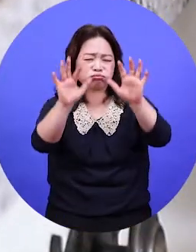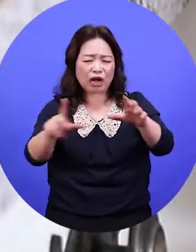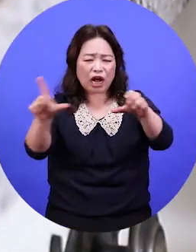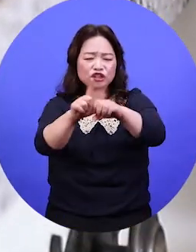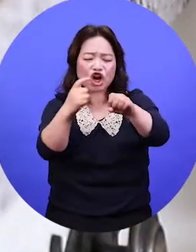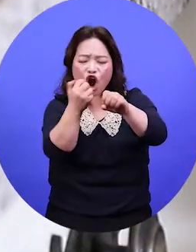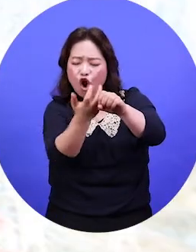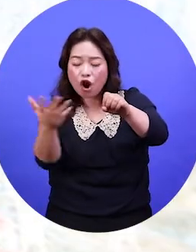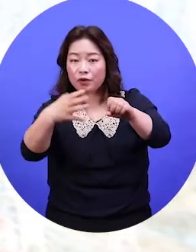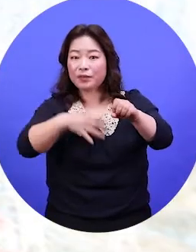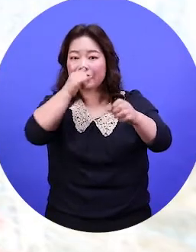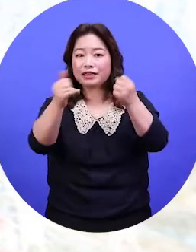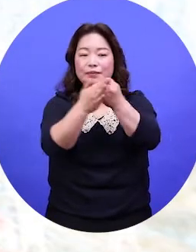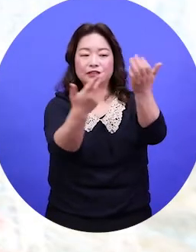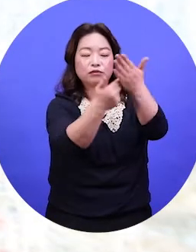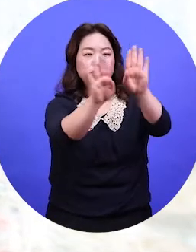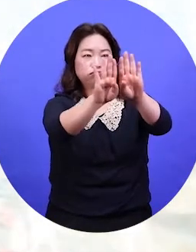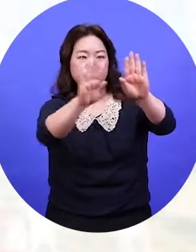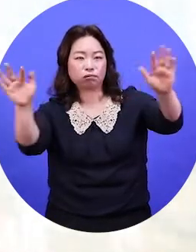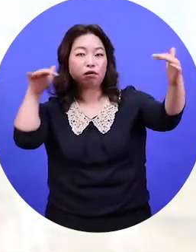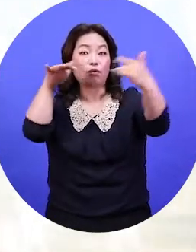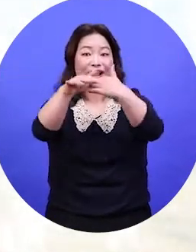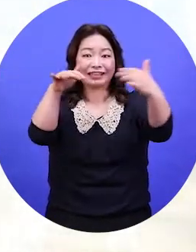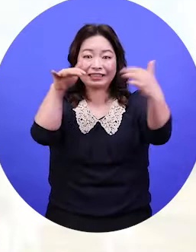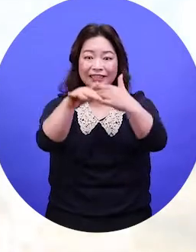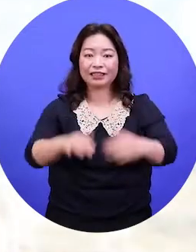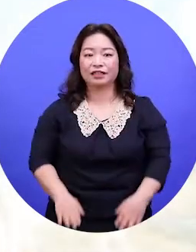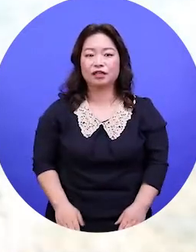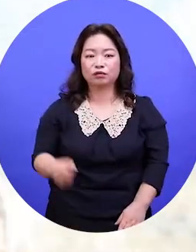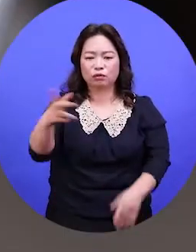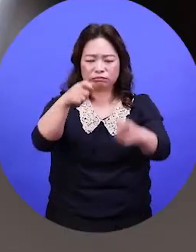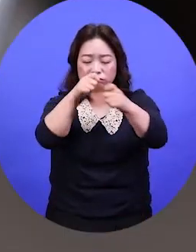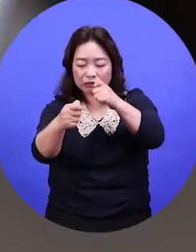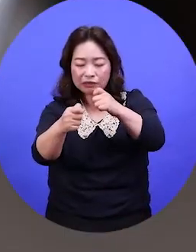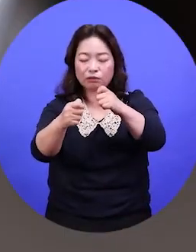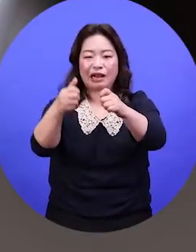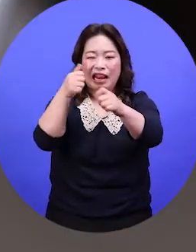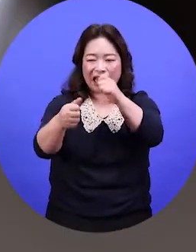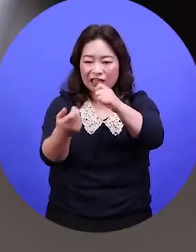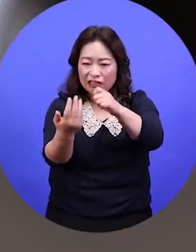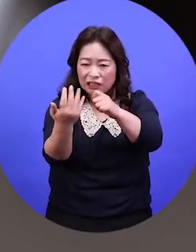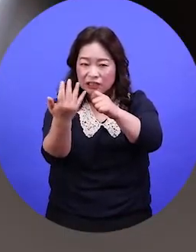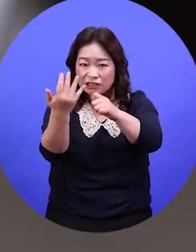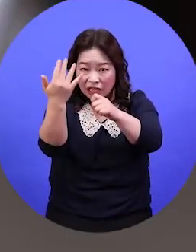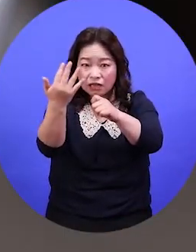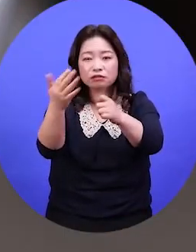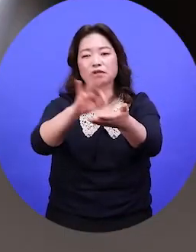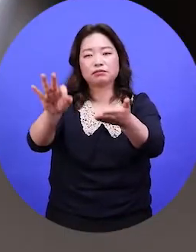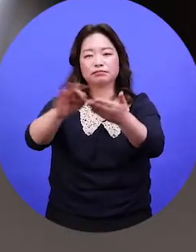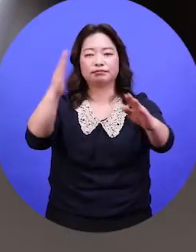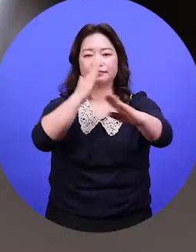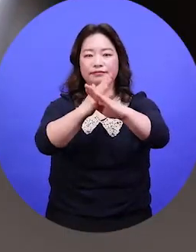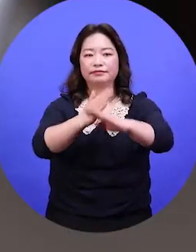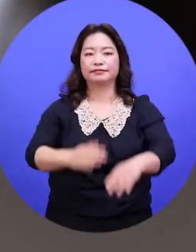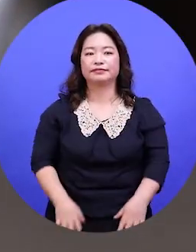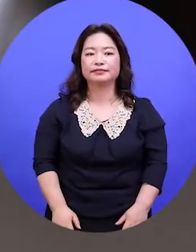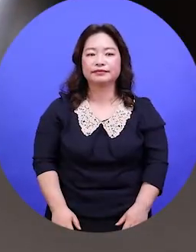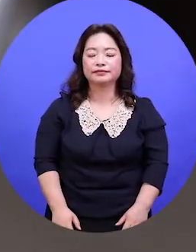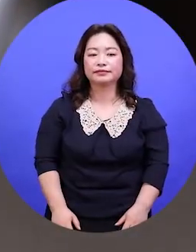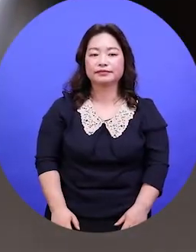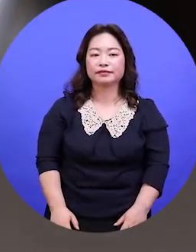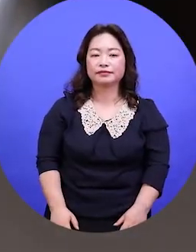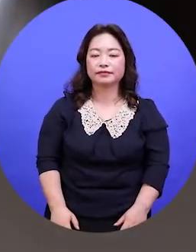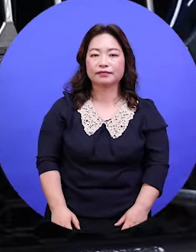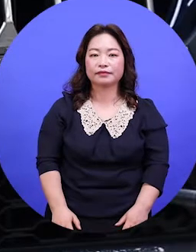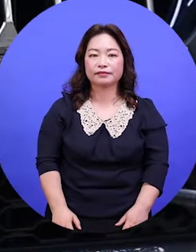누출될 수 있으므로 창문을 열어 충분히 환기하고 성냥불이나 라이터는 환기 전까지 사용을 금지합니다.